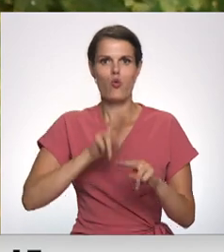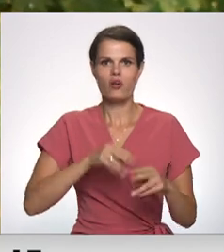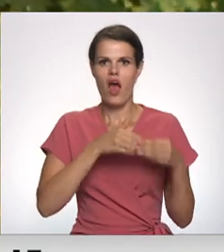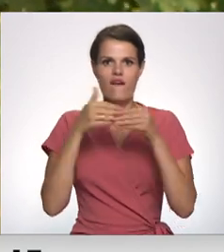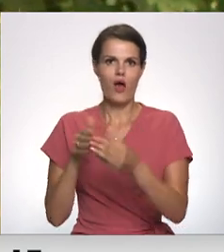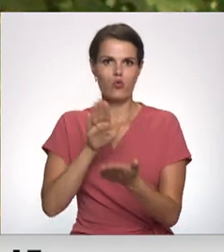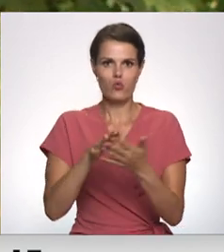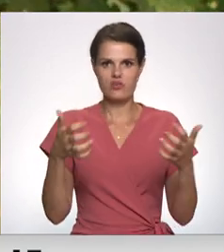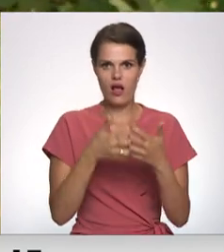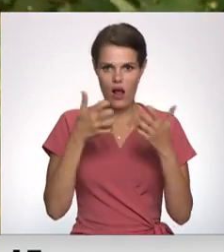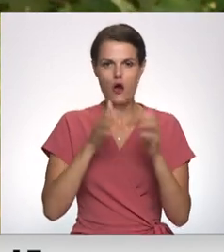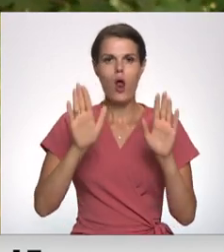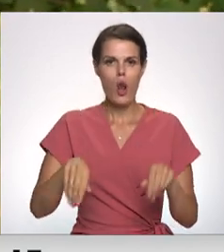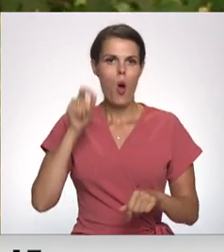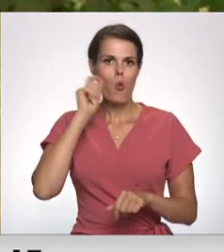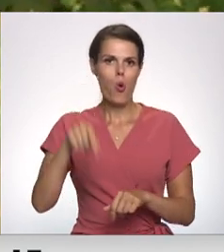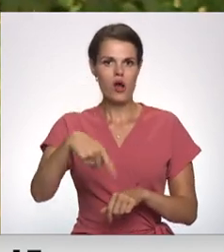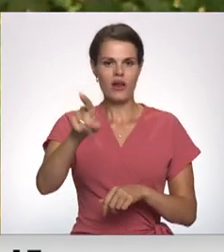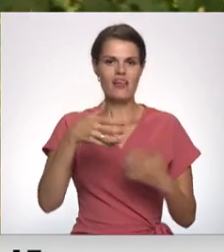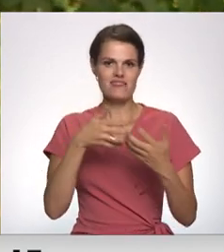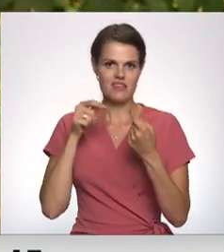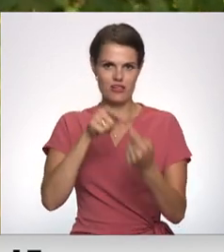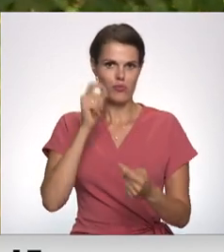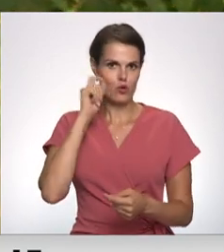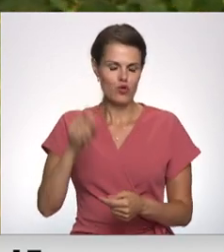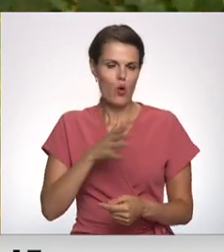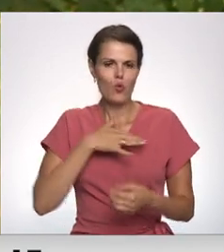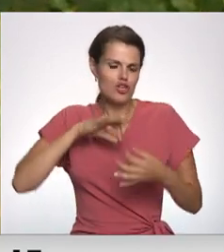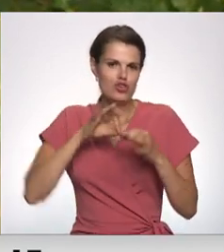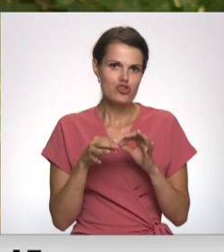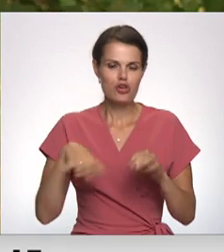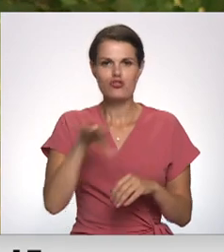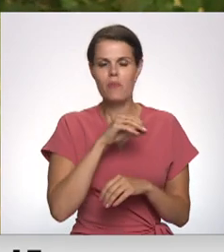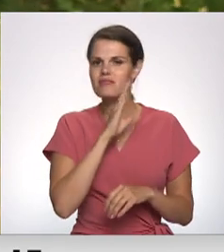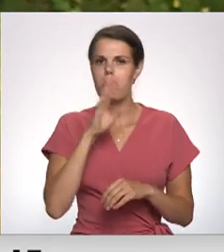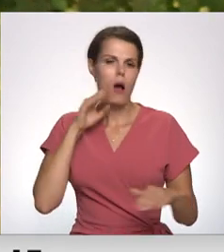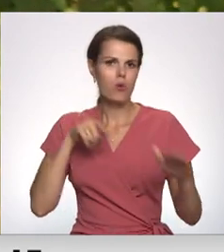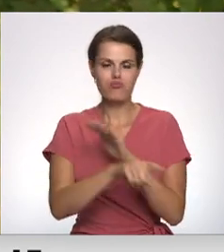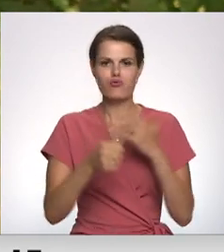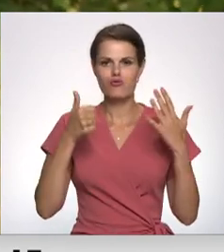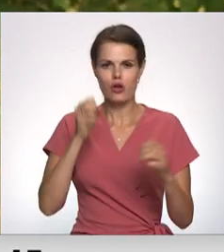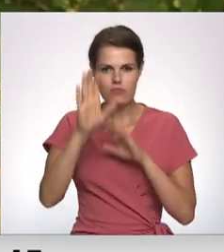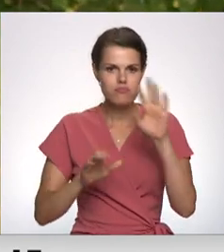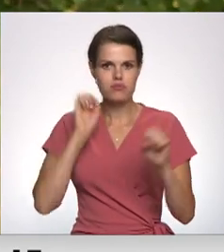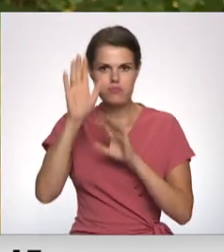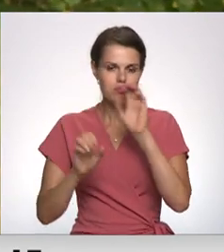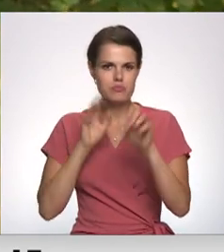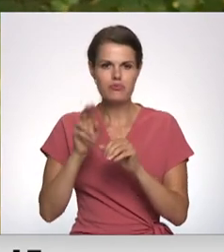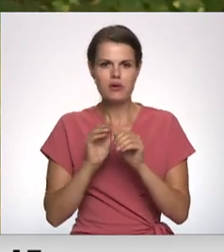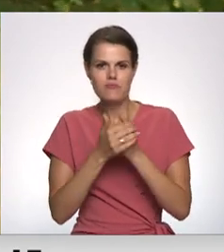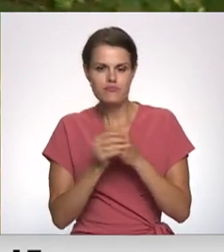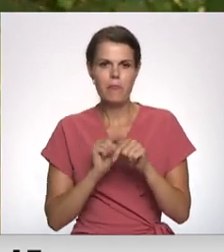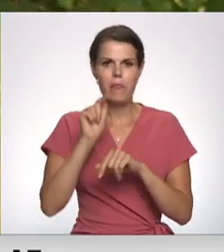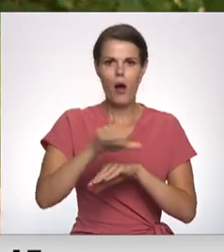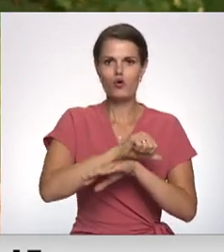lai Ukraiņi karot pret Ukraiņiem. Ļoti sarežģīti. Mēs izkļuvām ar mammu 6 dienatkas braucām. Puslegāli šķērsojām robežu.